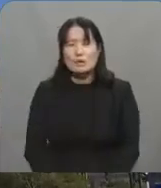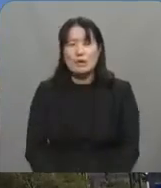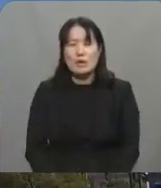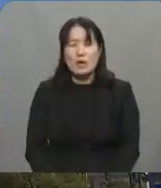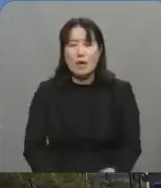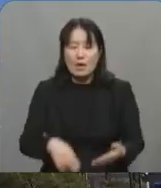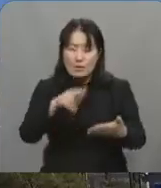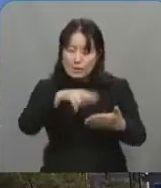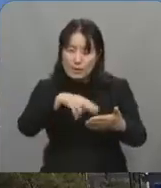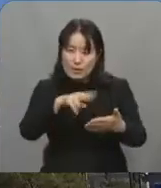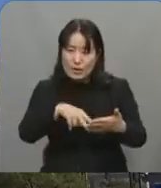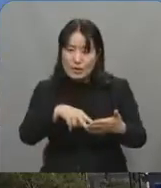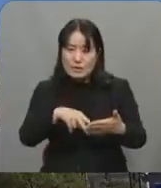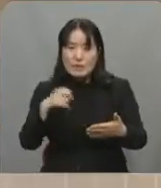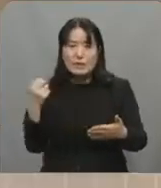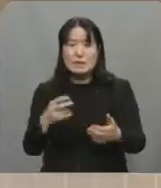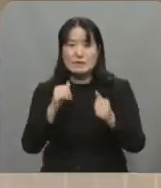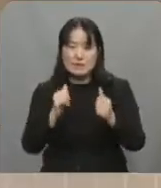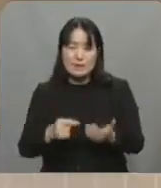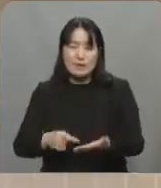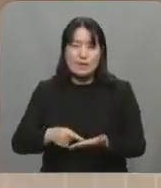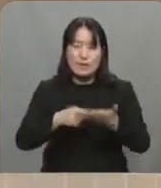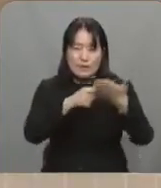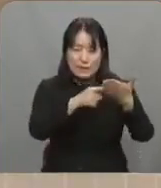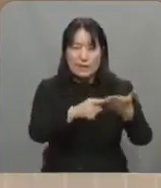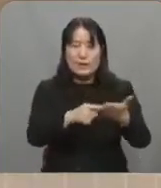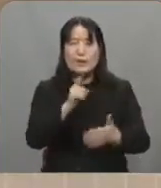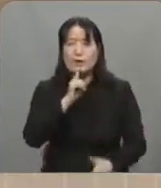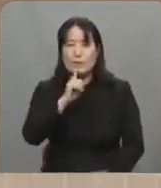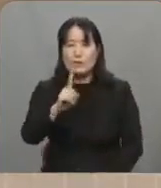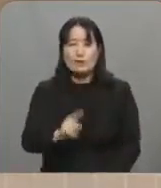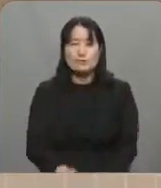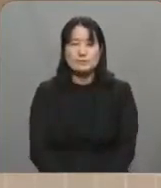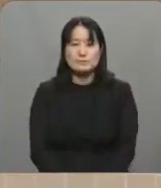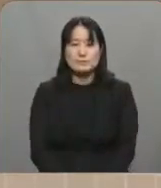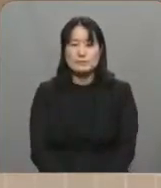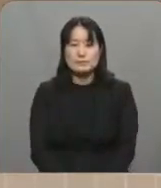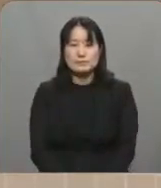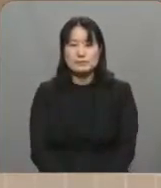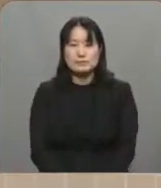판결문을 검토한 뒤 항소 여부를 결정하겠다고 밝혔습니다. KBS 뉴스 정상빌입니다.